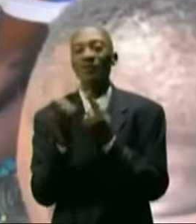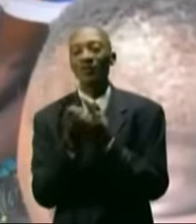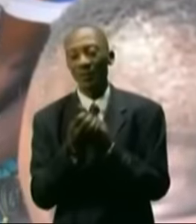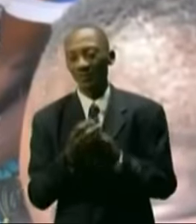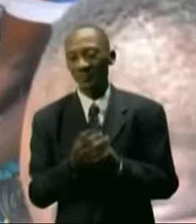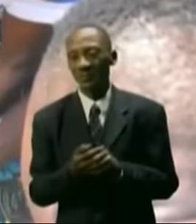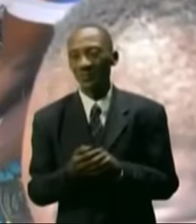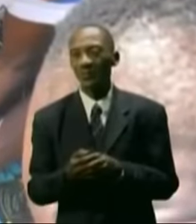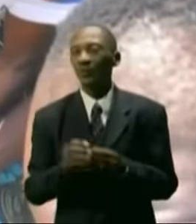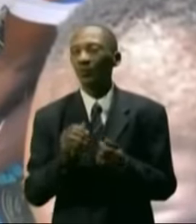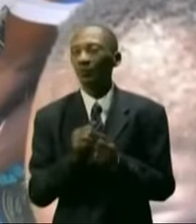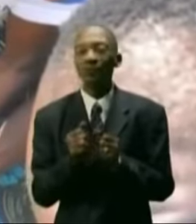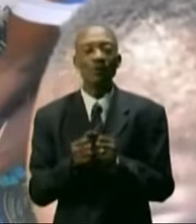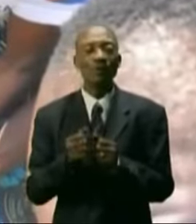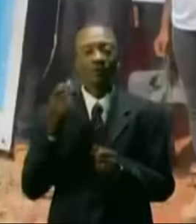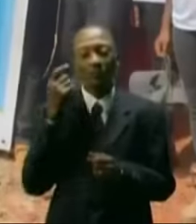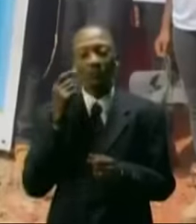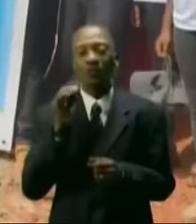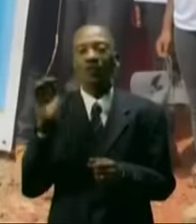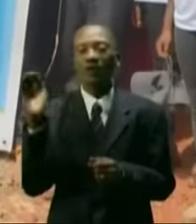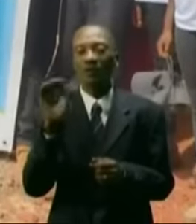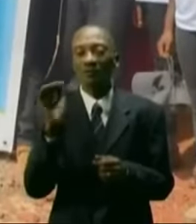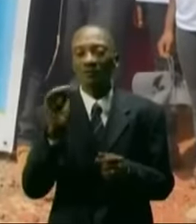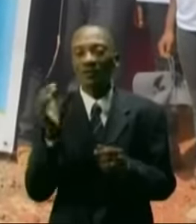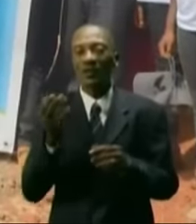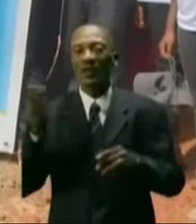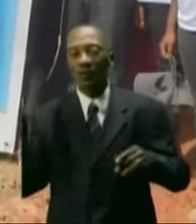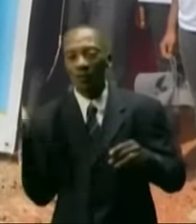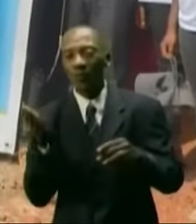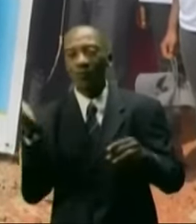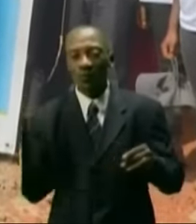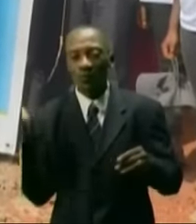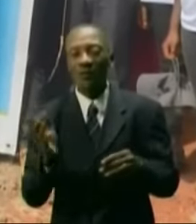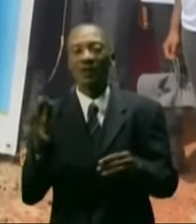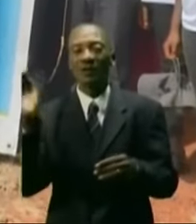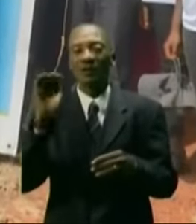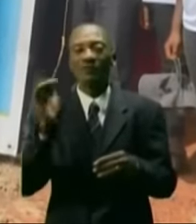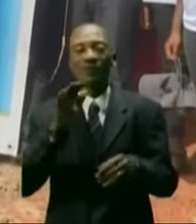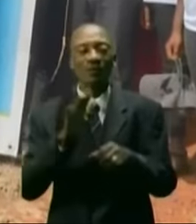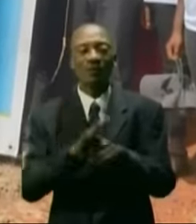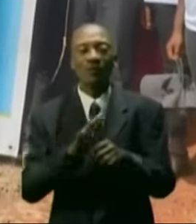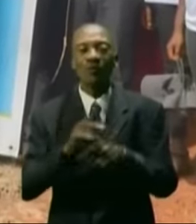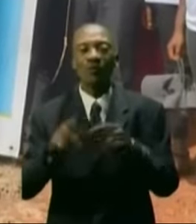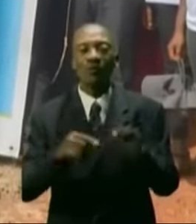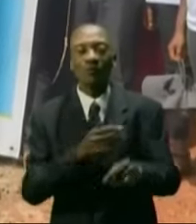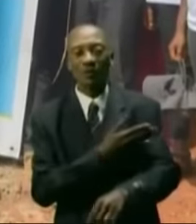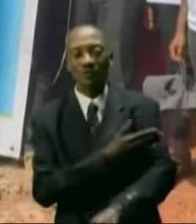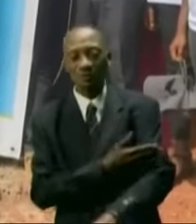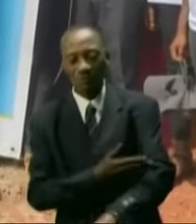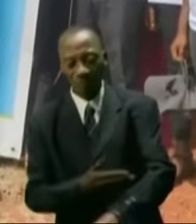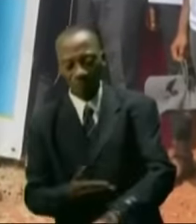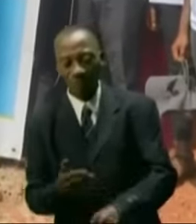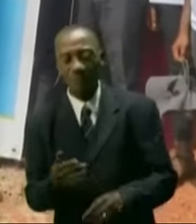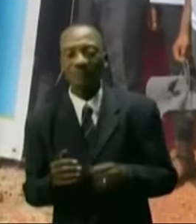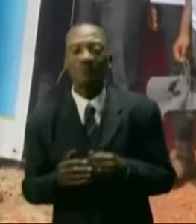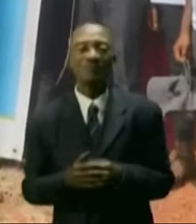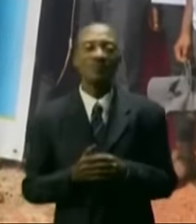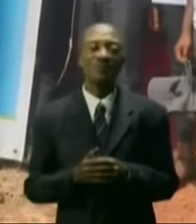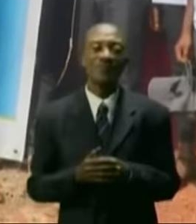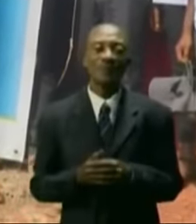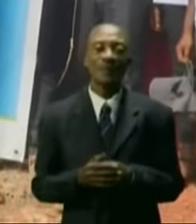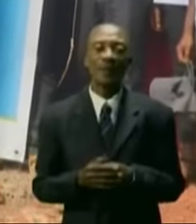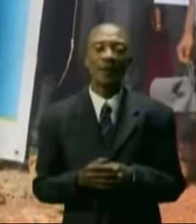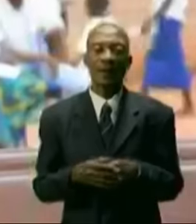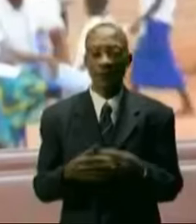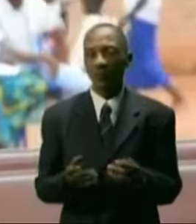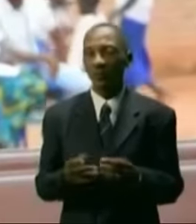communautés locales. À l'occasion de la célébration de la Journée mondiale de l'environnement le 5 juin dernier, les plans de stratégie